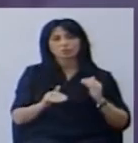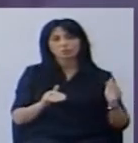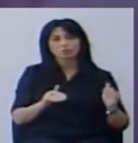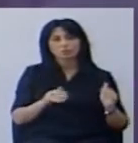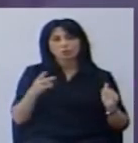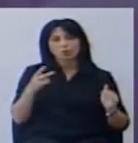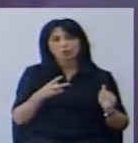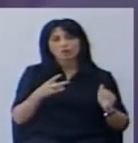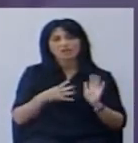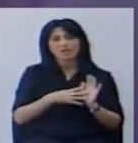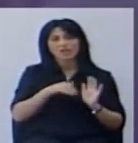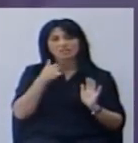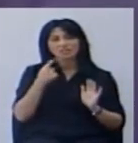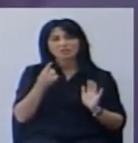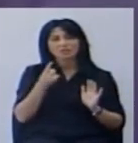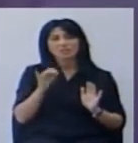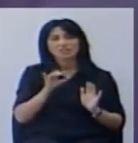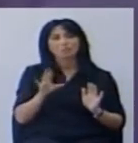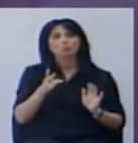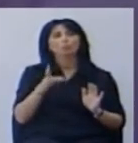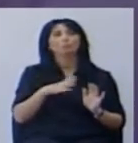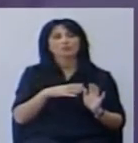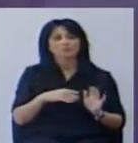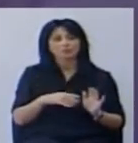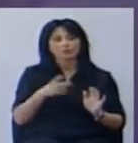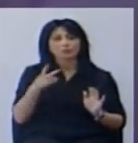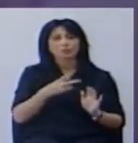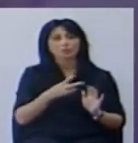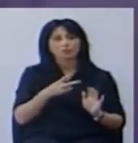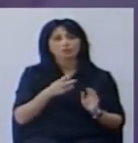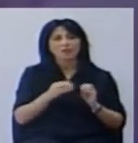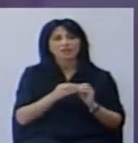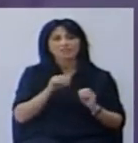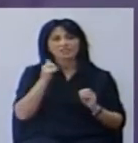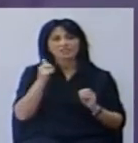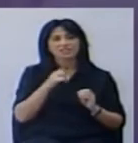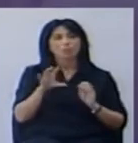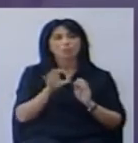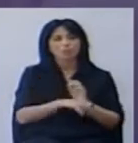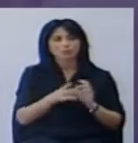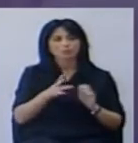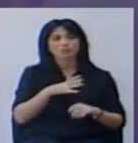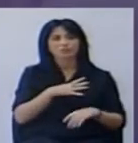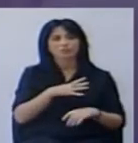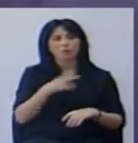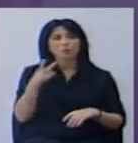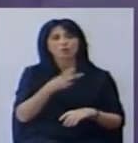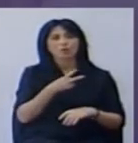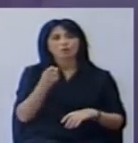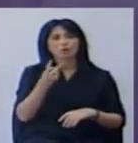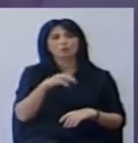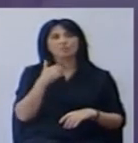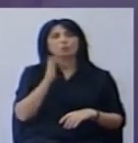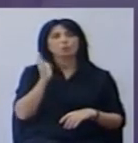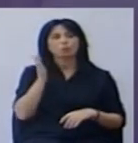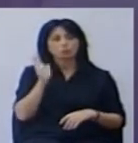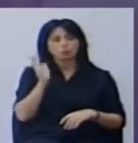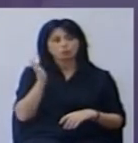ყოფილიყო 2009 წლის 1 იანვარს, უნდა ყოფილიყო 2010 წლის ბოლოს, უნდა ყოფილიყო 2012